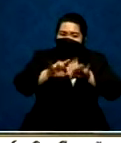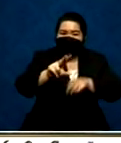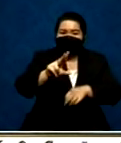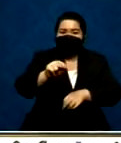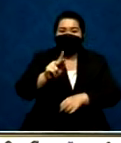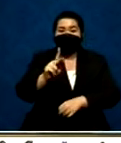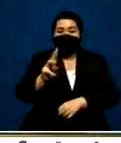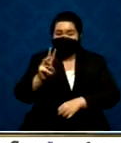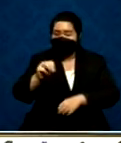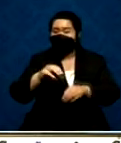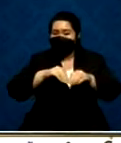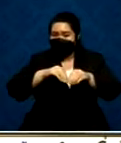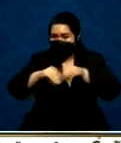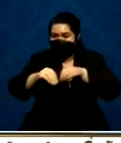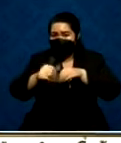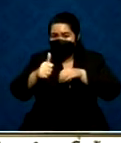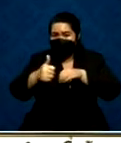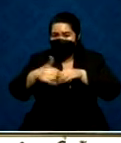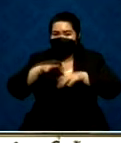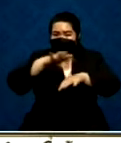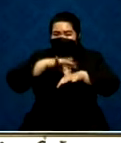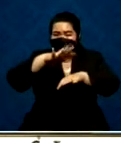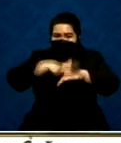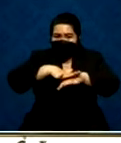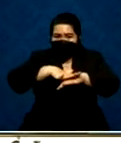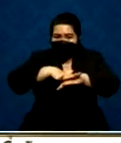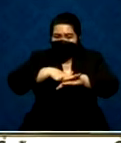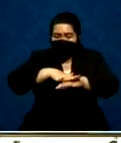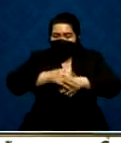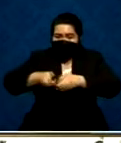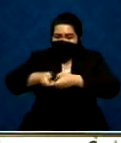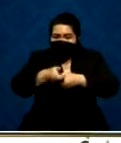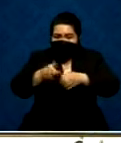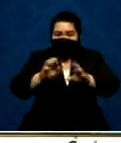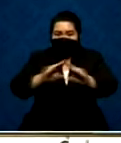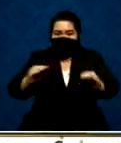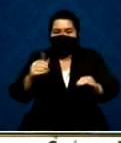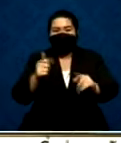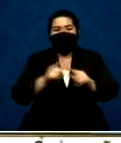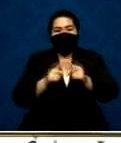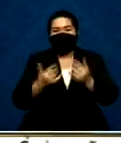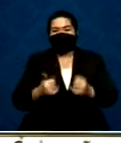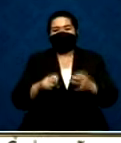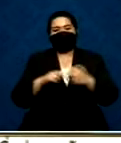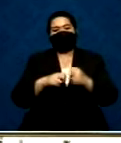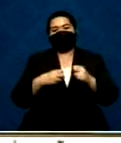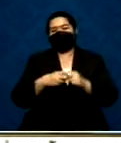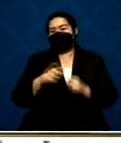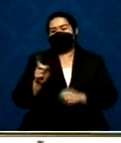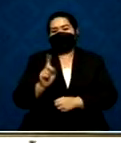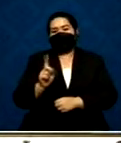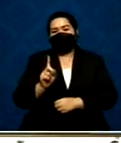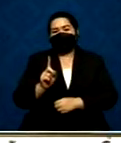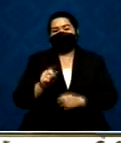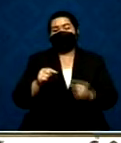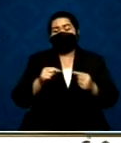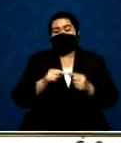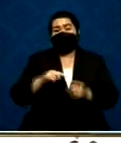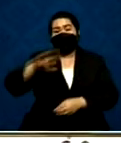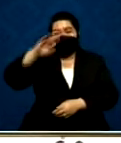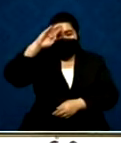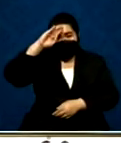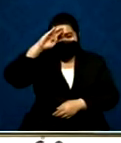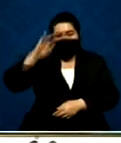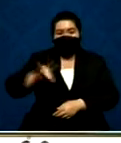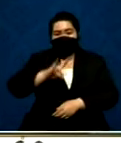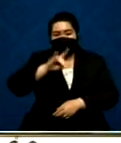เมตรเป็นอย่างมากแล้วก็มีการพ่นทำลายแต่มันแปลว่าตอนนี้เราไม่มีประสิทธิภาพในการกักกันโรคของสัตว์เล